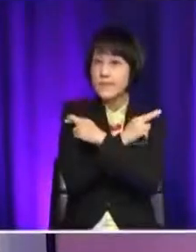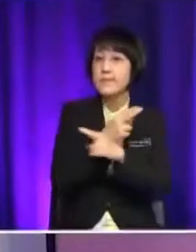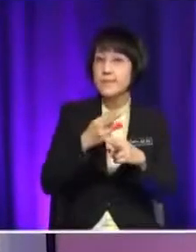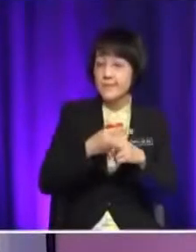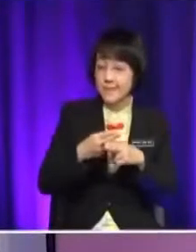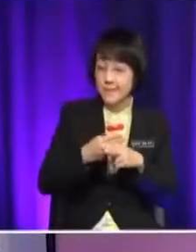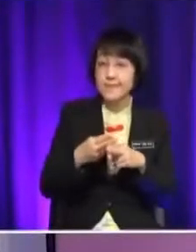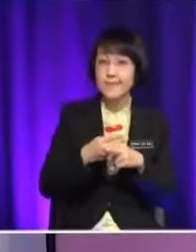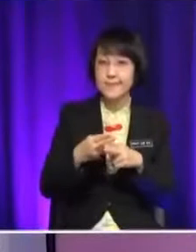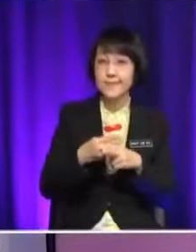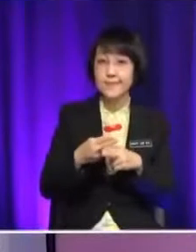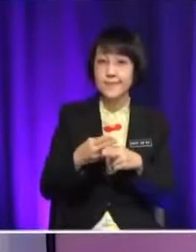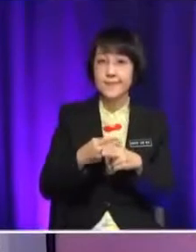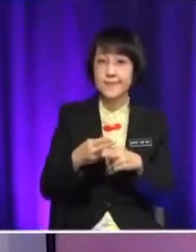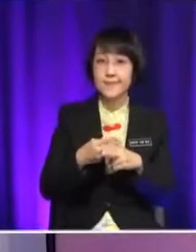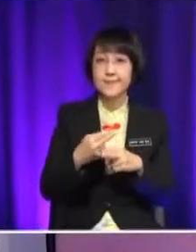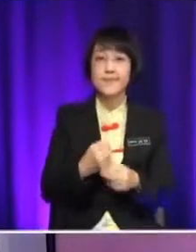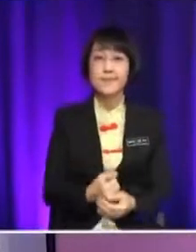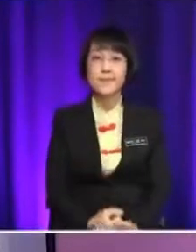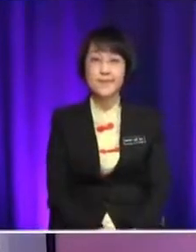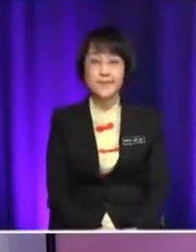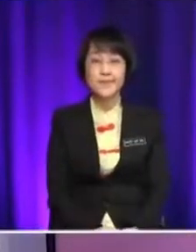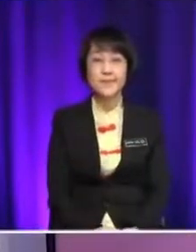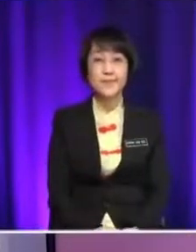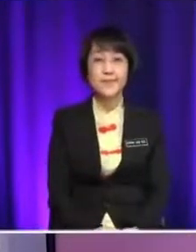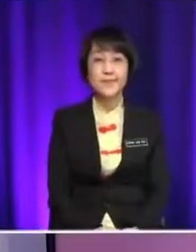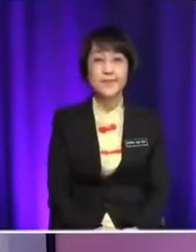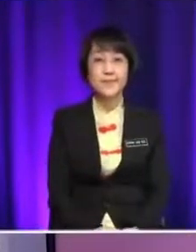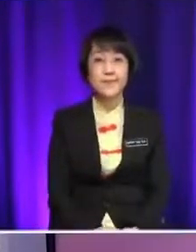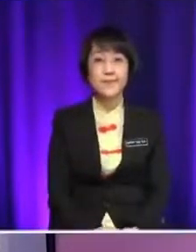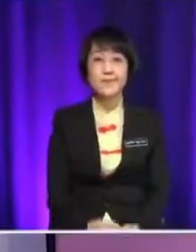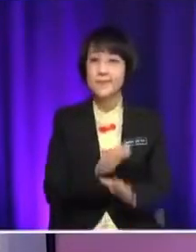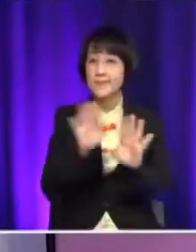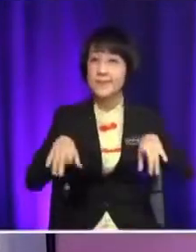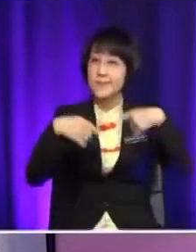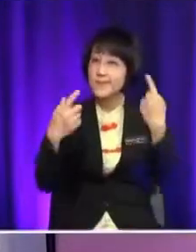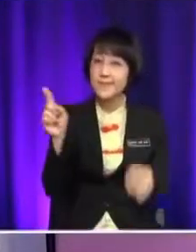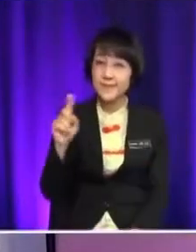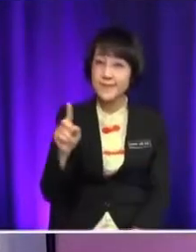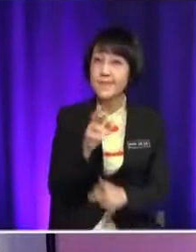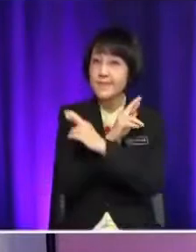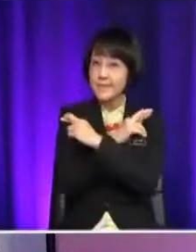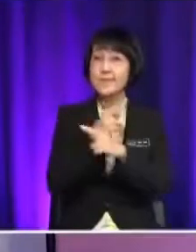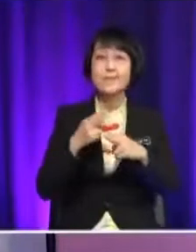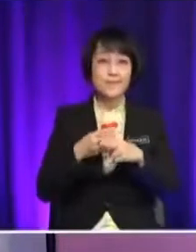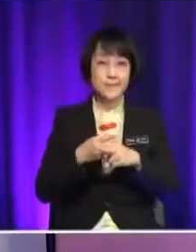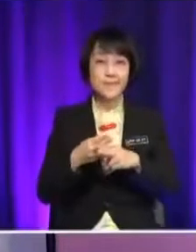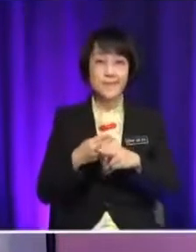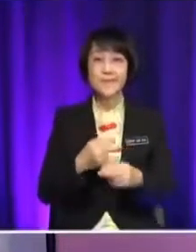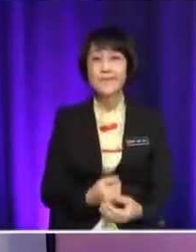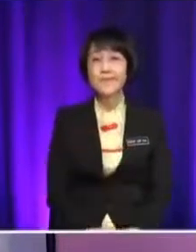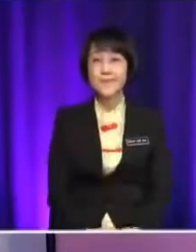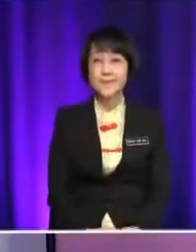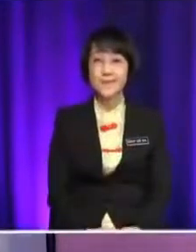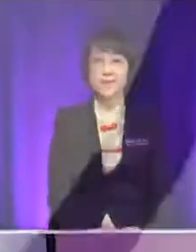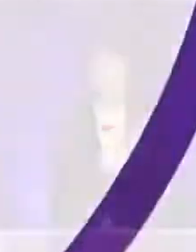lagi perkongsian daripada cikgu bagi memahami mata pelajaran Bahasa Melayu. Jadi jangan ke mana-mana. Kita berhenti berat seketika. Kembali selepas ini.